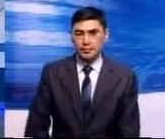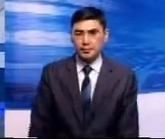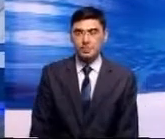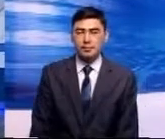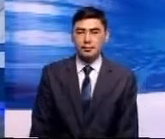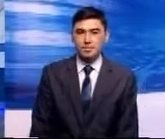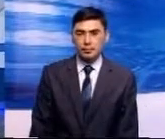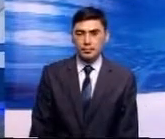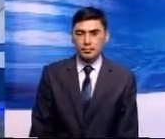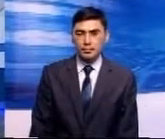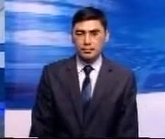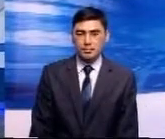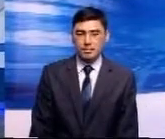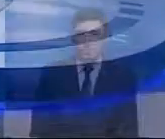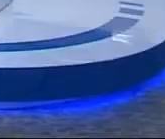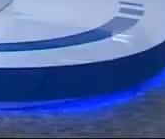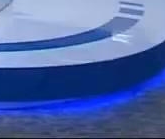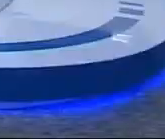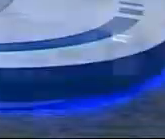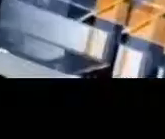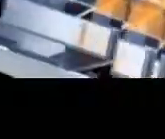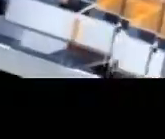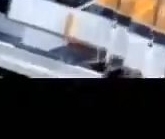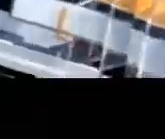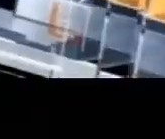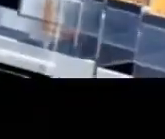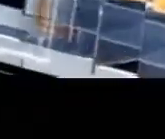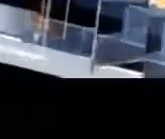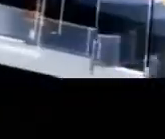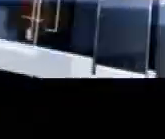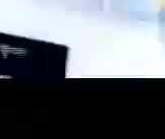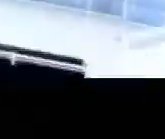а мы с вами прощаемся. Всего доброго, до новых встреч.